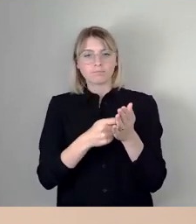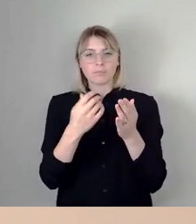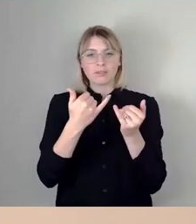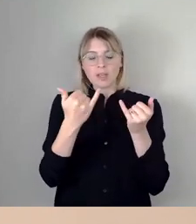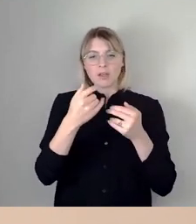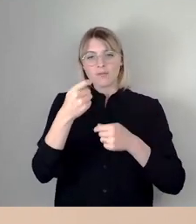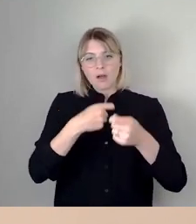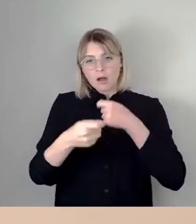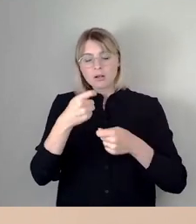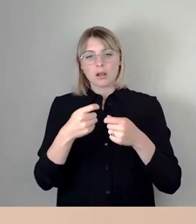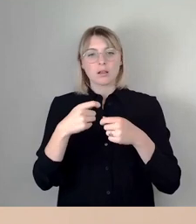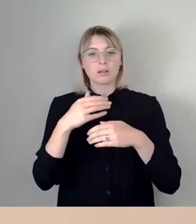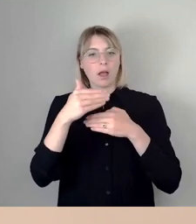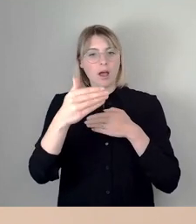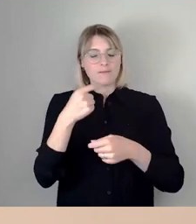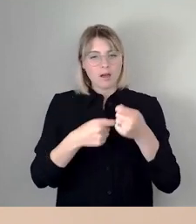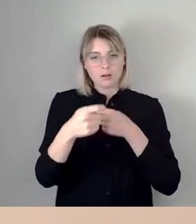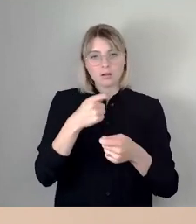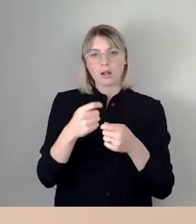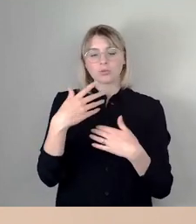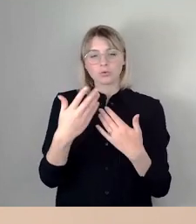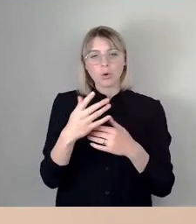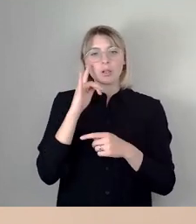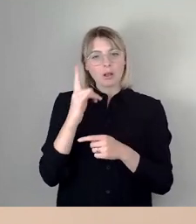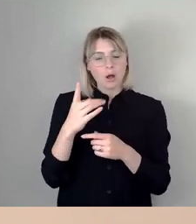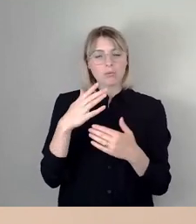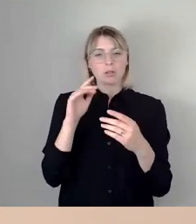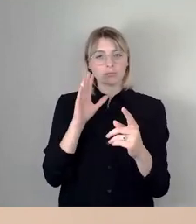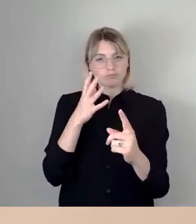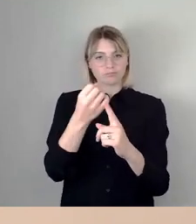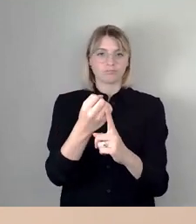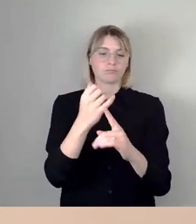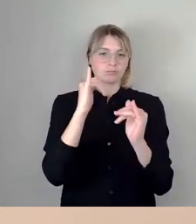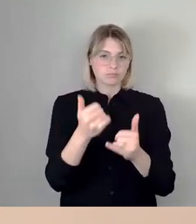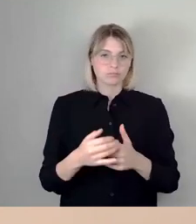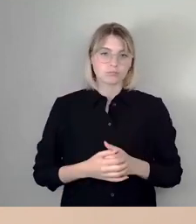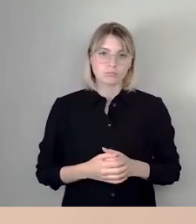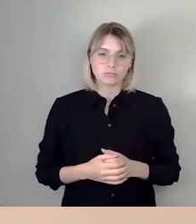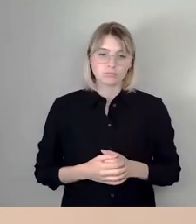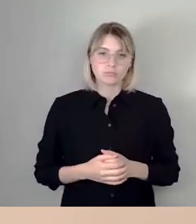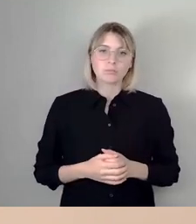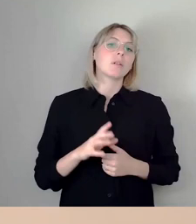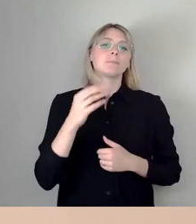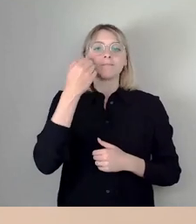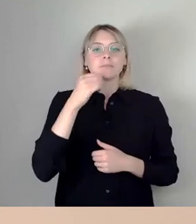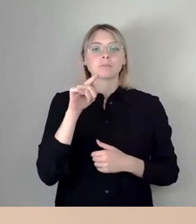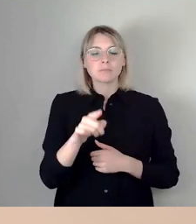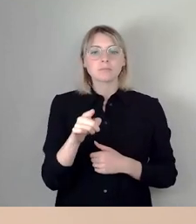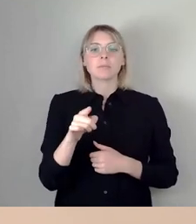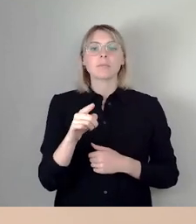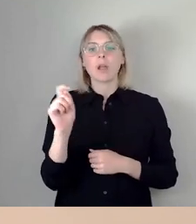Das wäre sehr hilfreich. Ich halte es auch nicht für aussichtslos, dass das erfolgsversprechend ist. Vielleicht können wir in der Auszeit genau das Verfahren nochmal abstimmen.